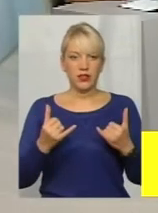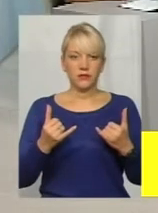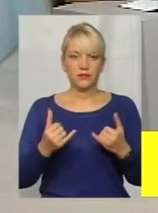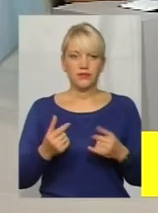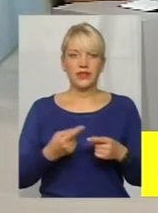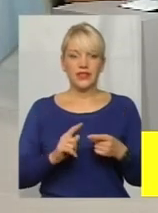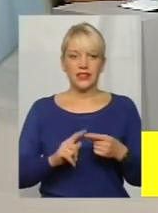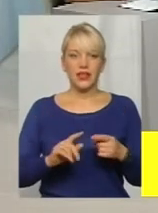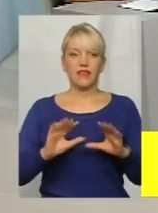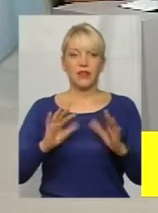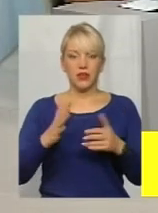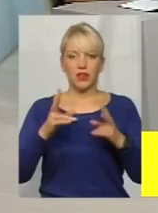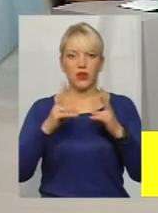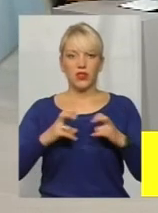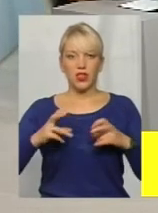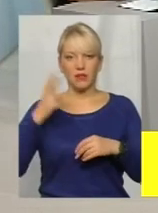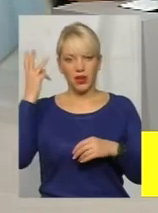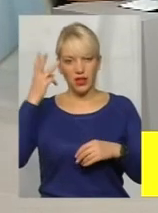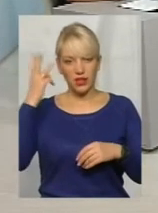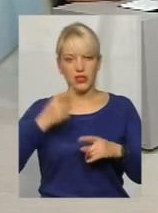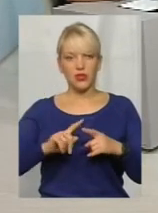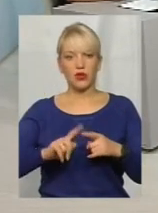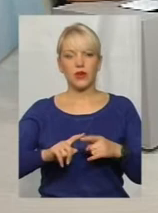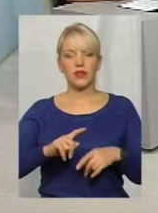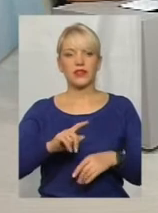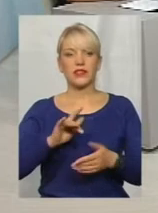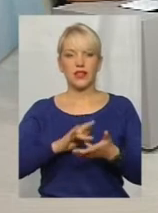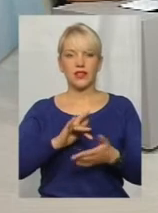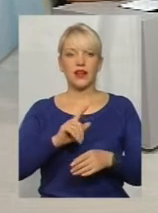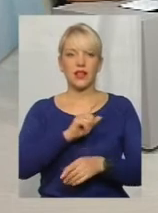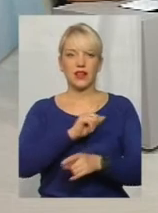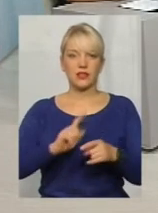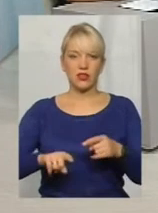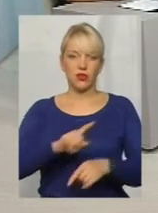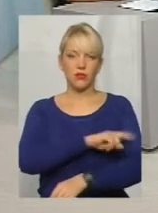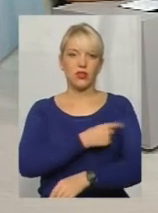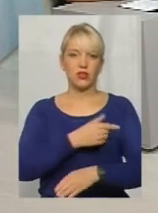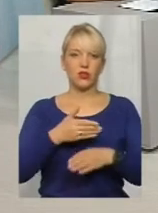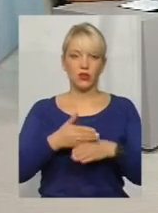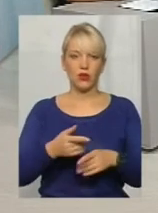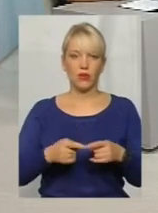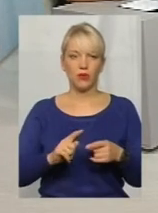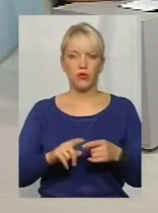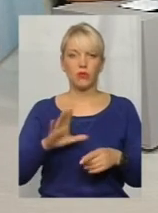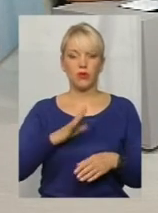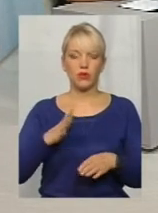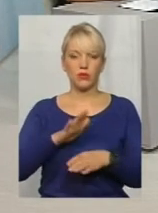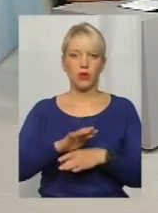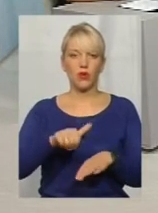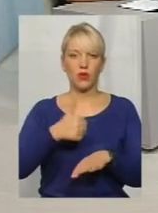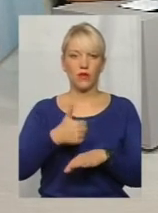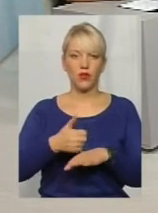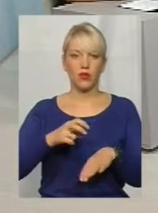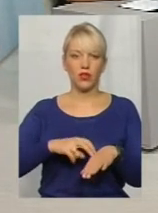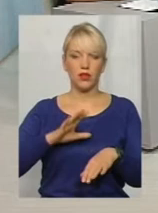цей випадок розглядався на Хмельницькому обласному центру екстреної медичної допомоги. Згідно розпорядження головного лікаря центру